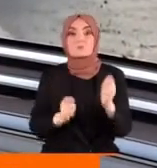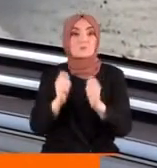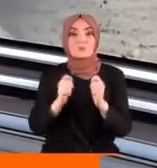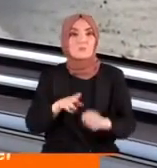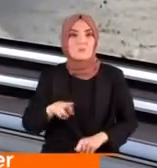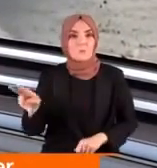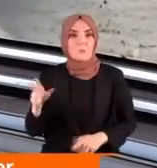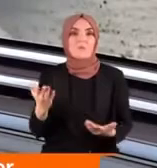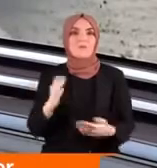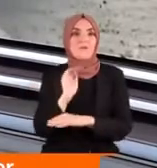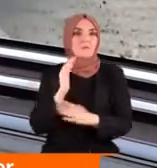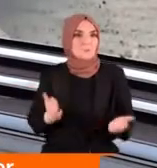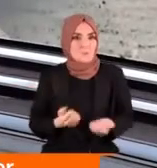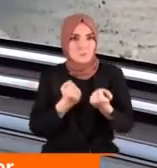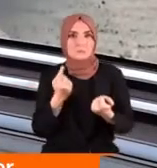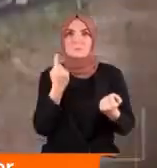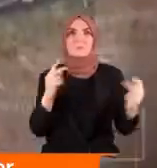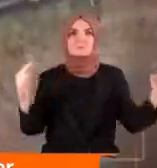üst geçitleri de yok.